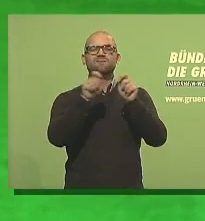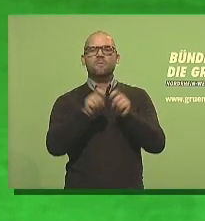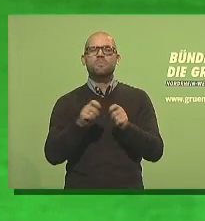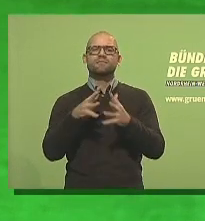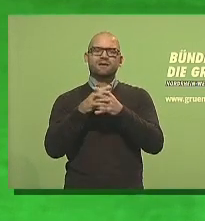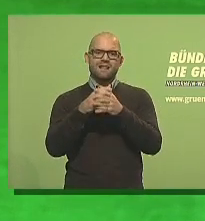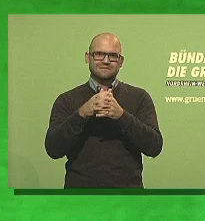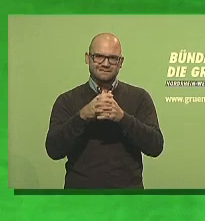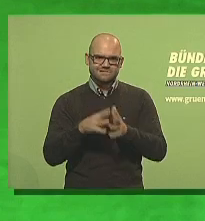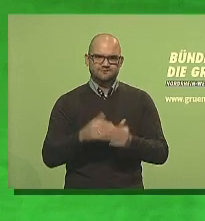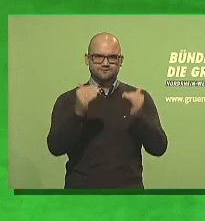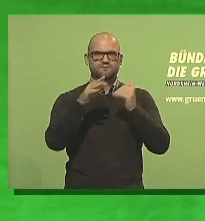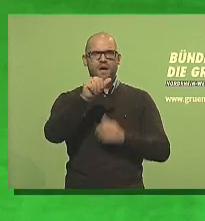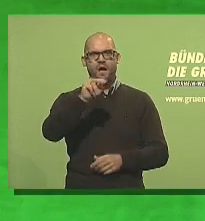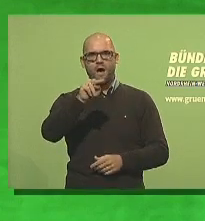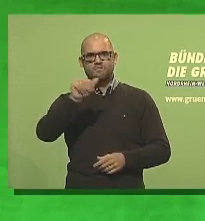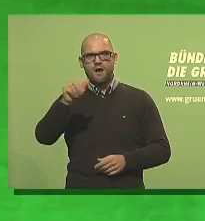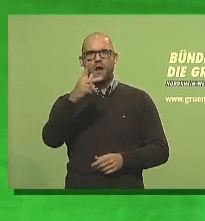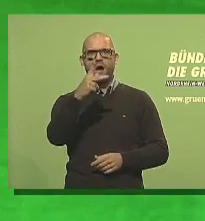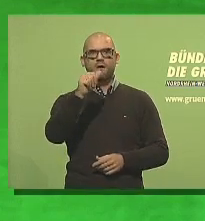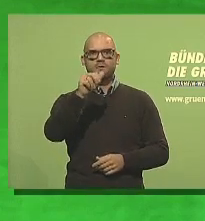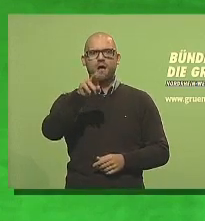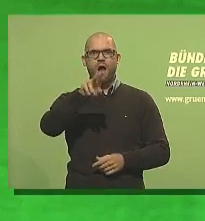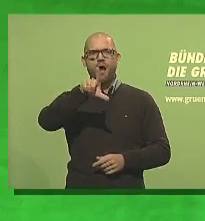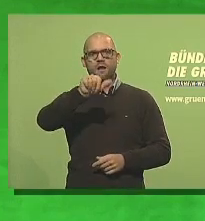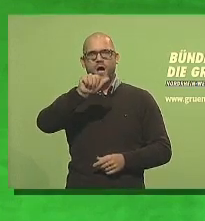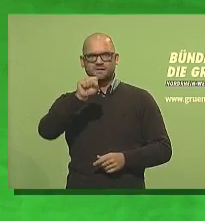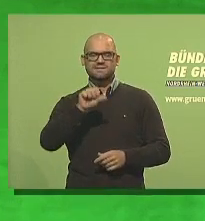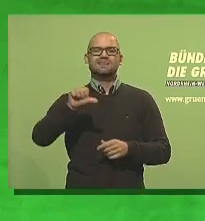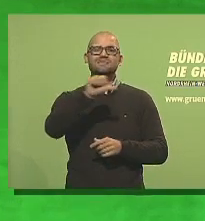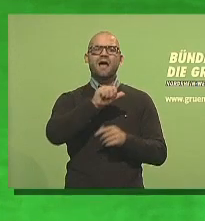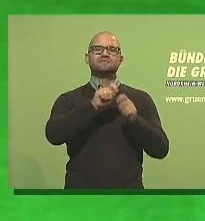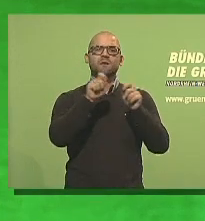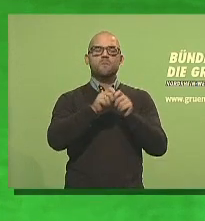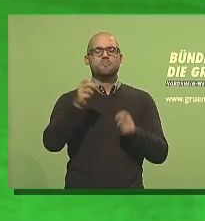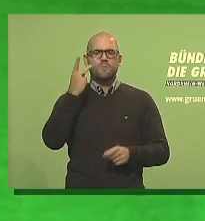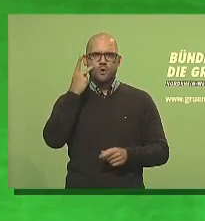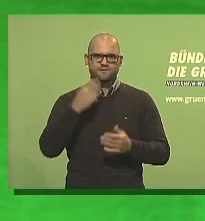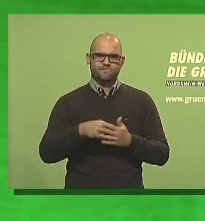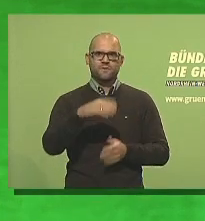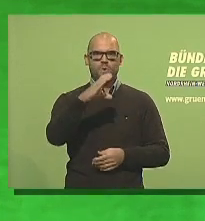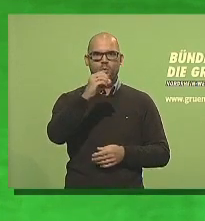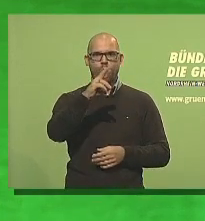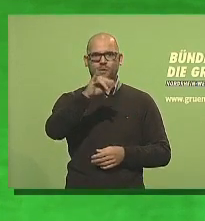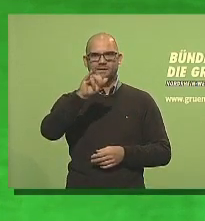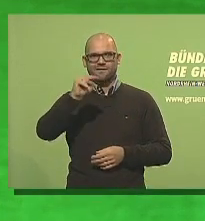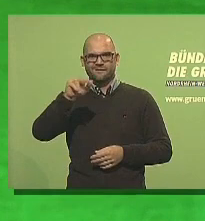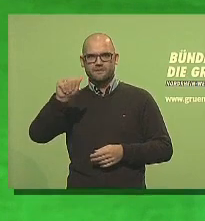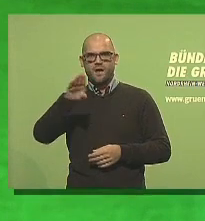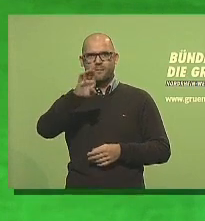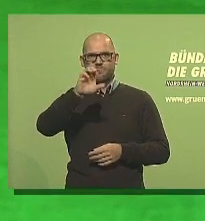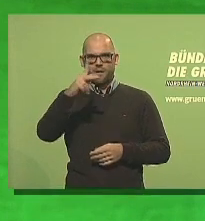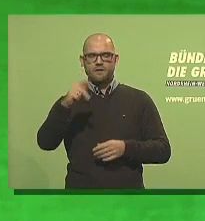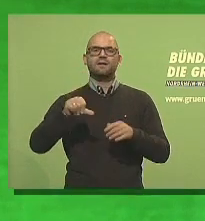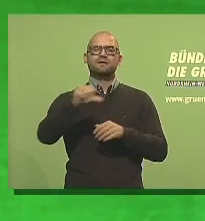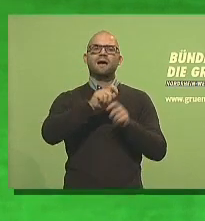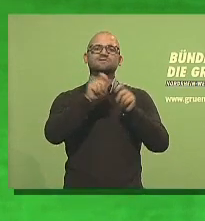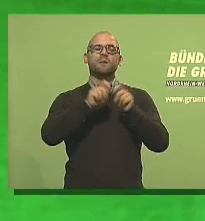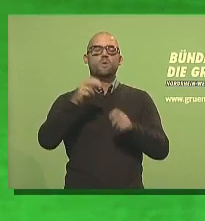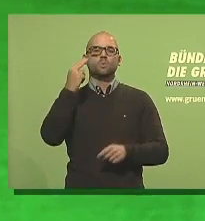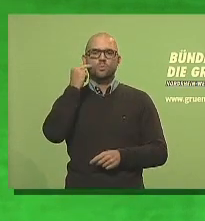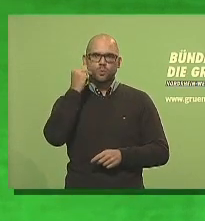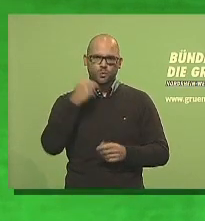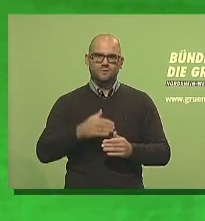Gelsenkirchen. Anna Kahlers, Kreisverband Bonn. Corinna Beck aus dem Kreisverband Düren.